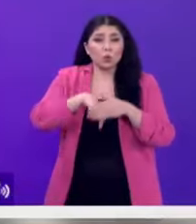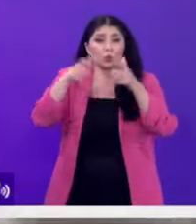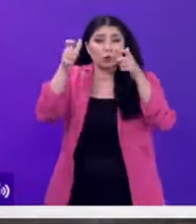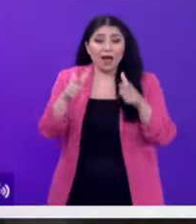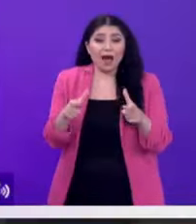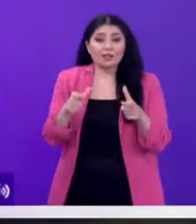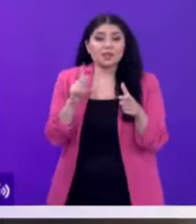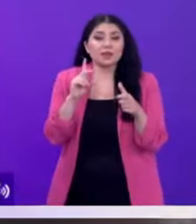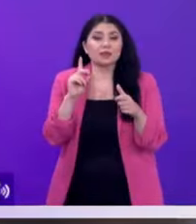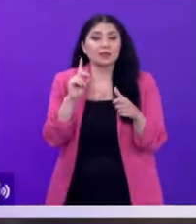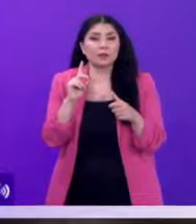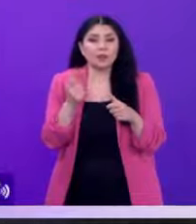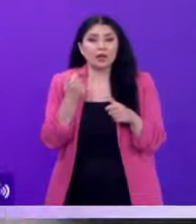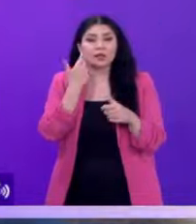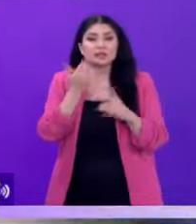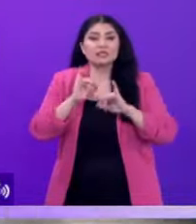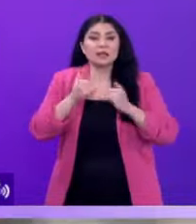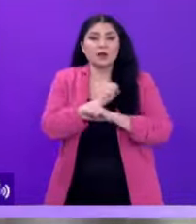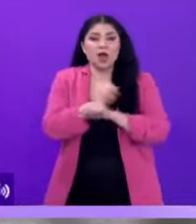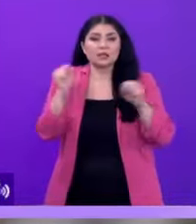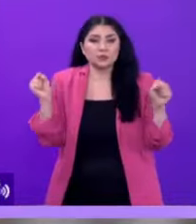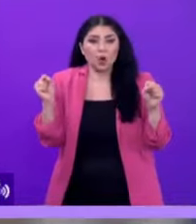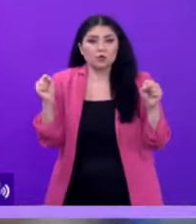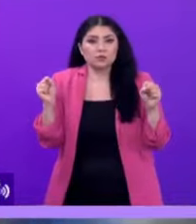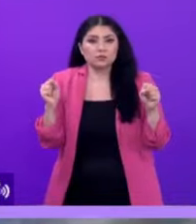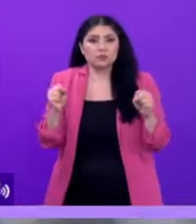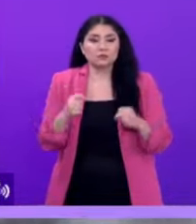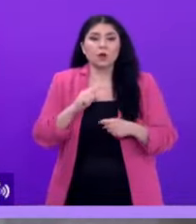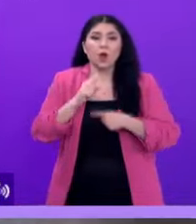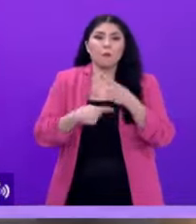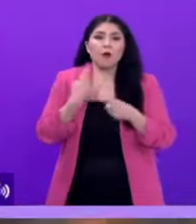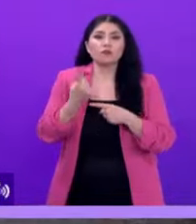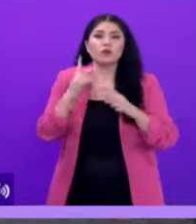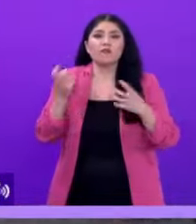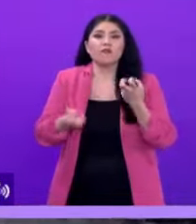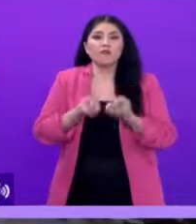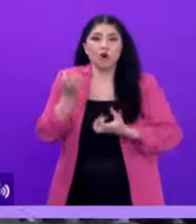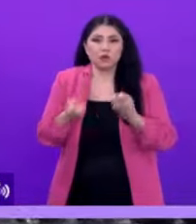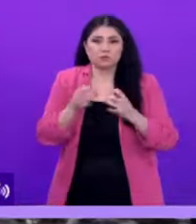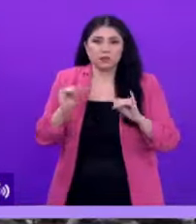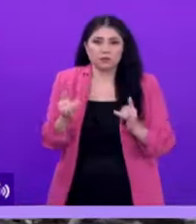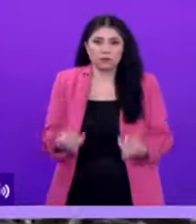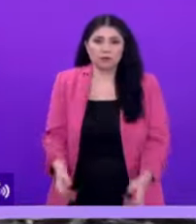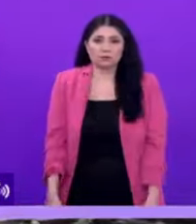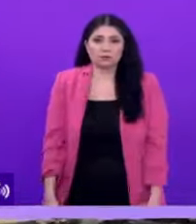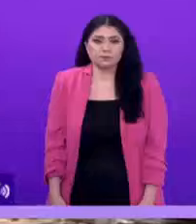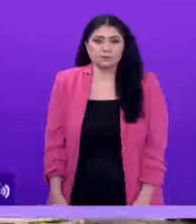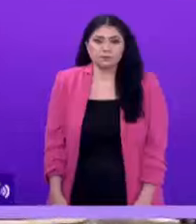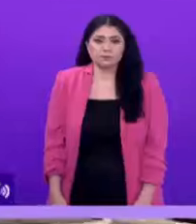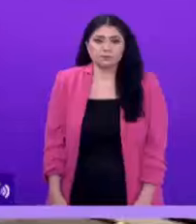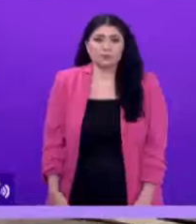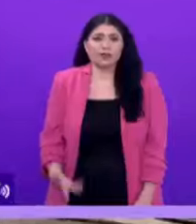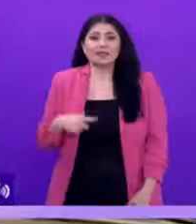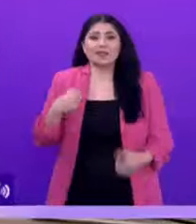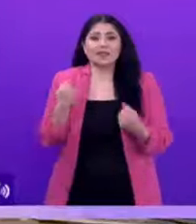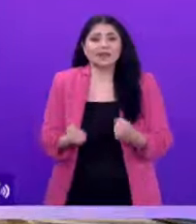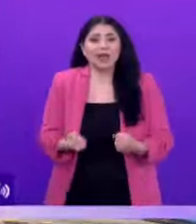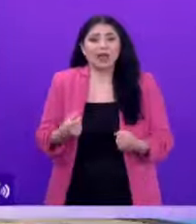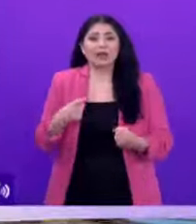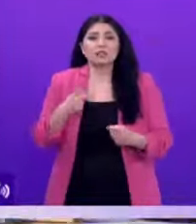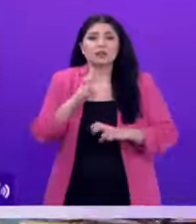Au fost răniți în timpul exploziei, care a fost urmată și de un incendiu. Cât de dificilă este intervenția în